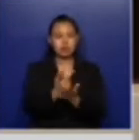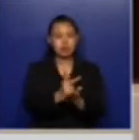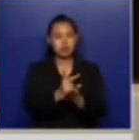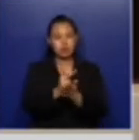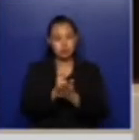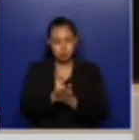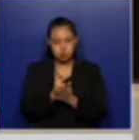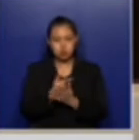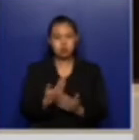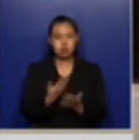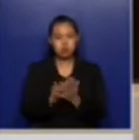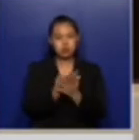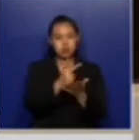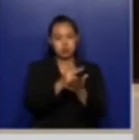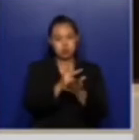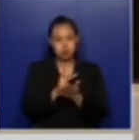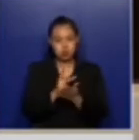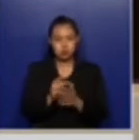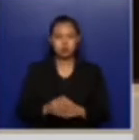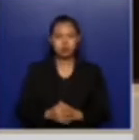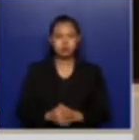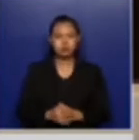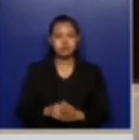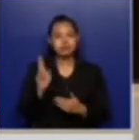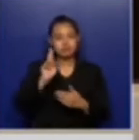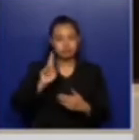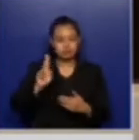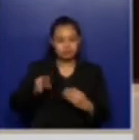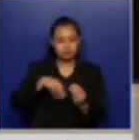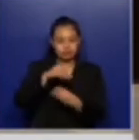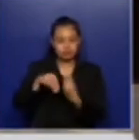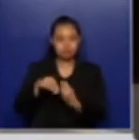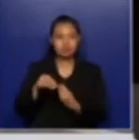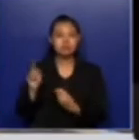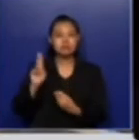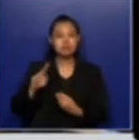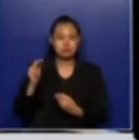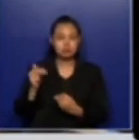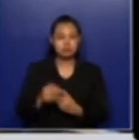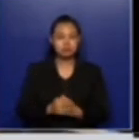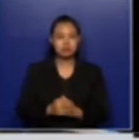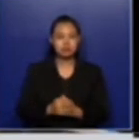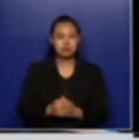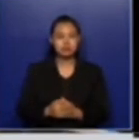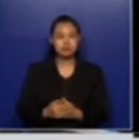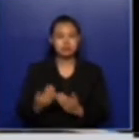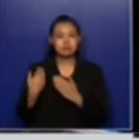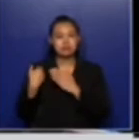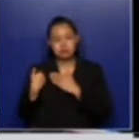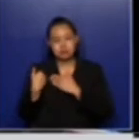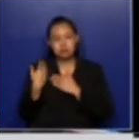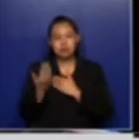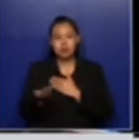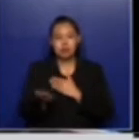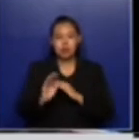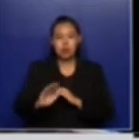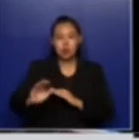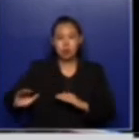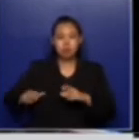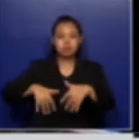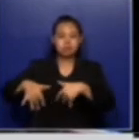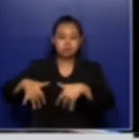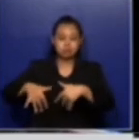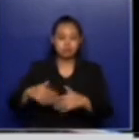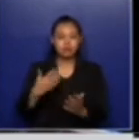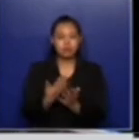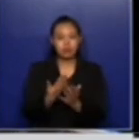จะต้องกู้มาใช้ซึ่งถือว่าเป็นภาระของพี่น้องประชาชนที่เราจะใ